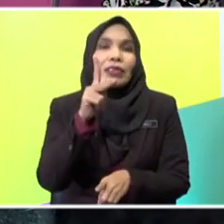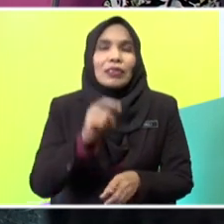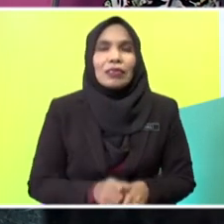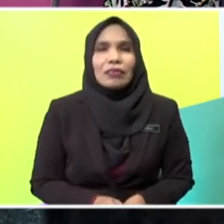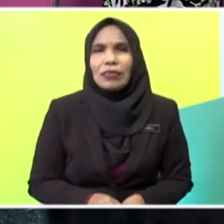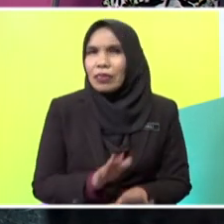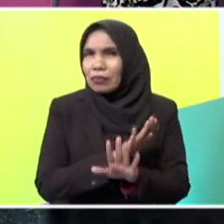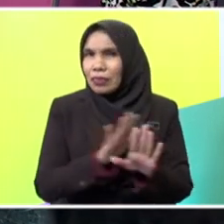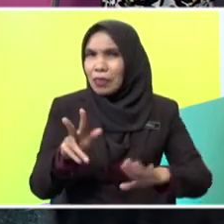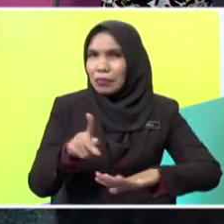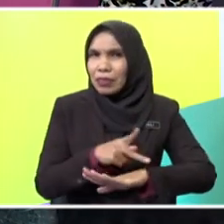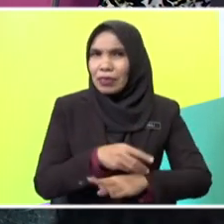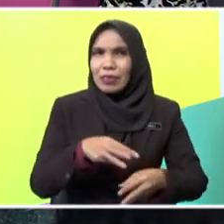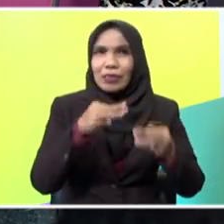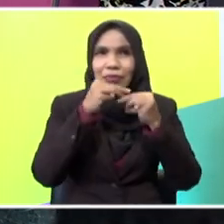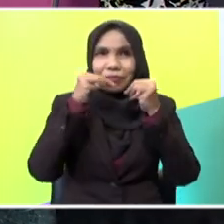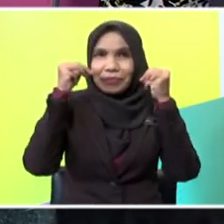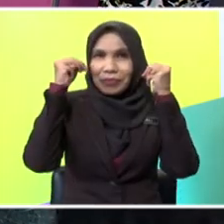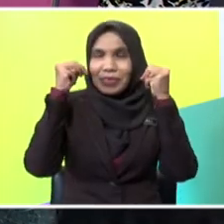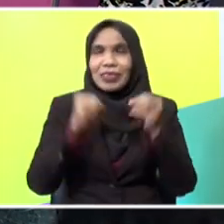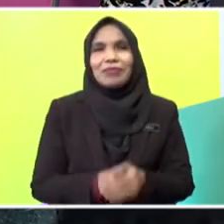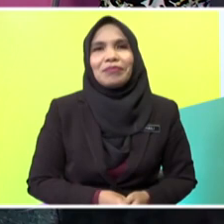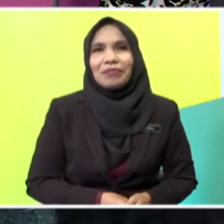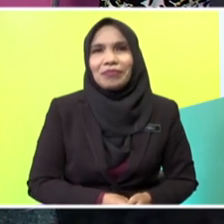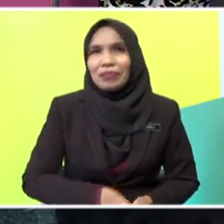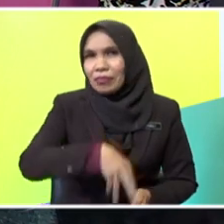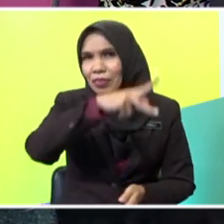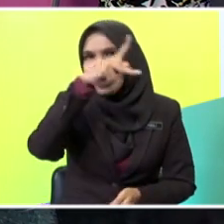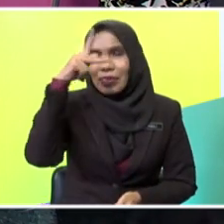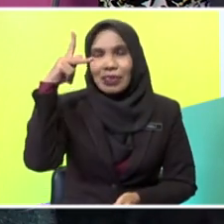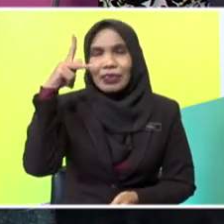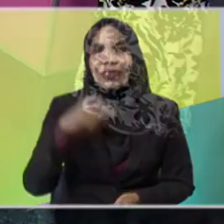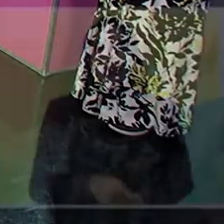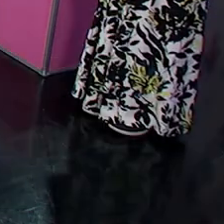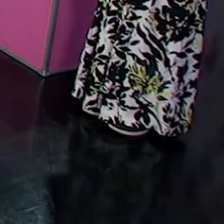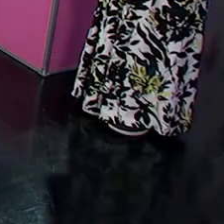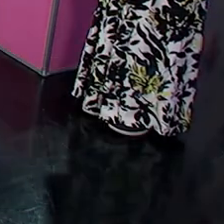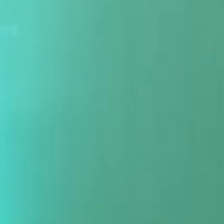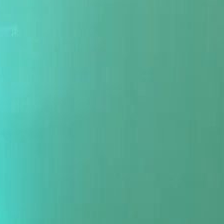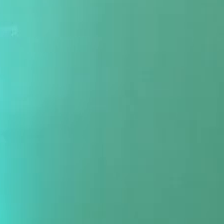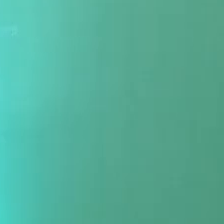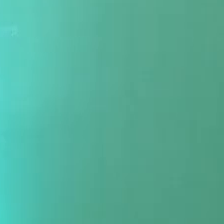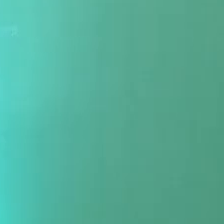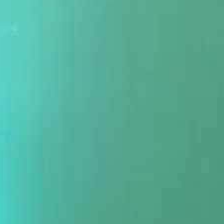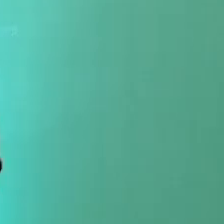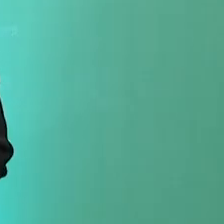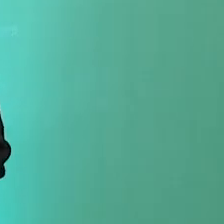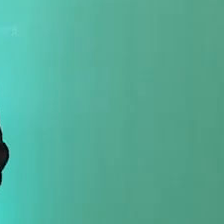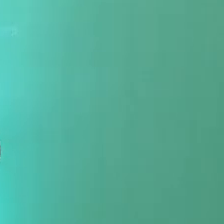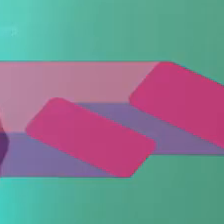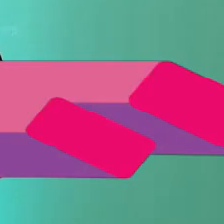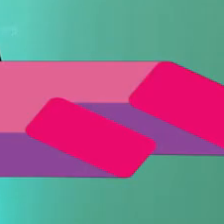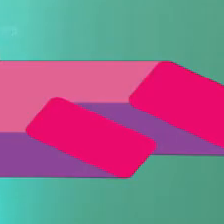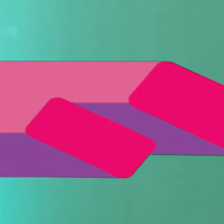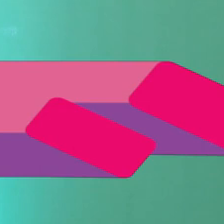memakai pelitup muka, memandangkan ianya merupakan slot pendidikan khas, jadi kami dibenarkan untuk membuka